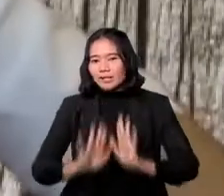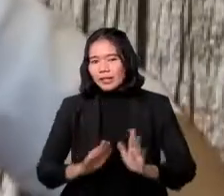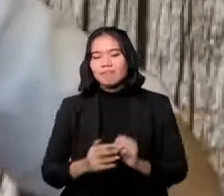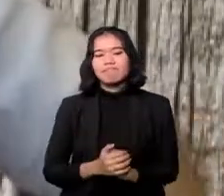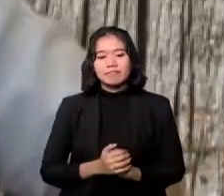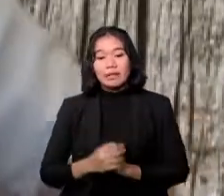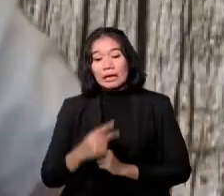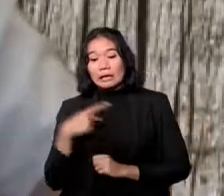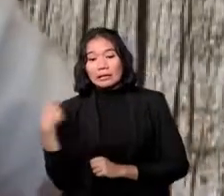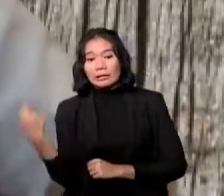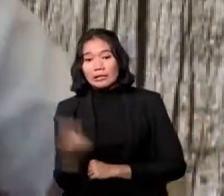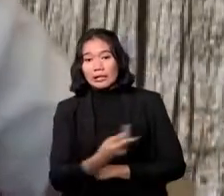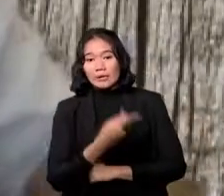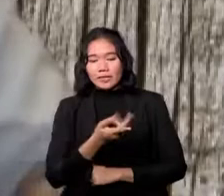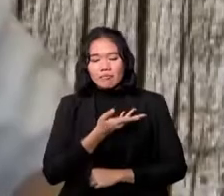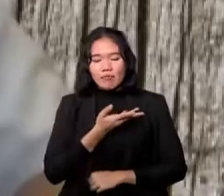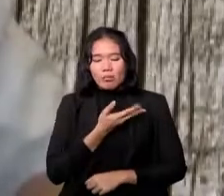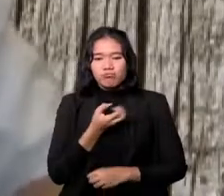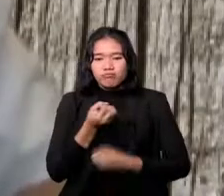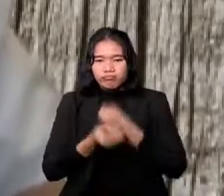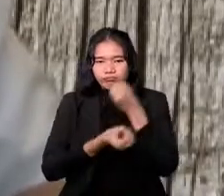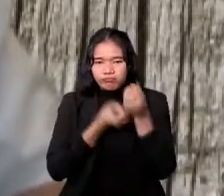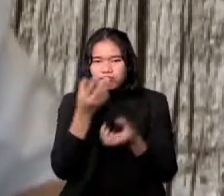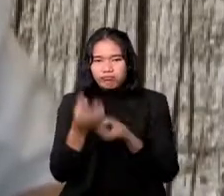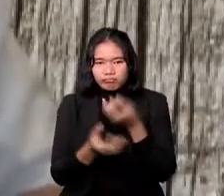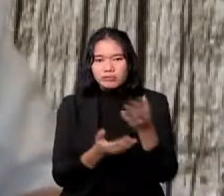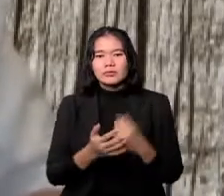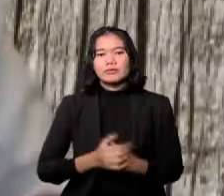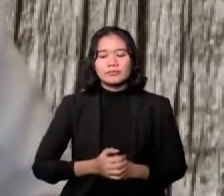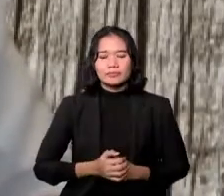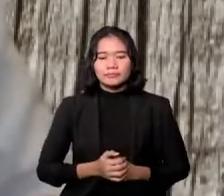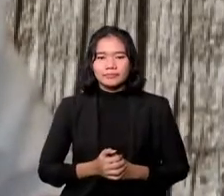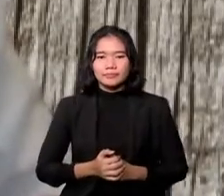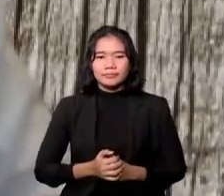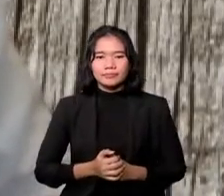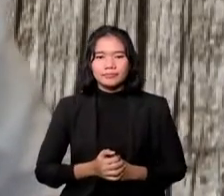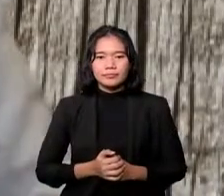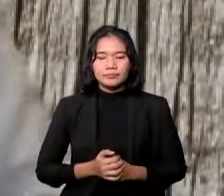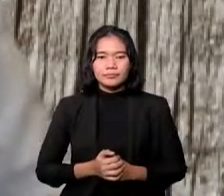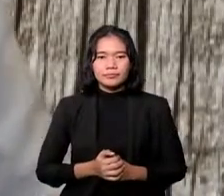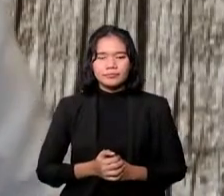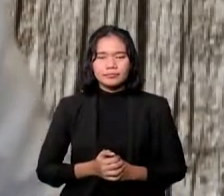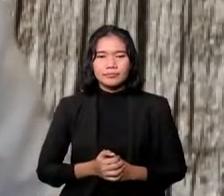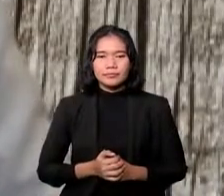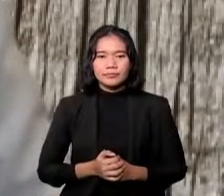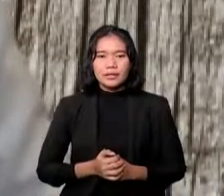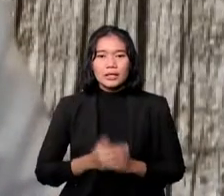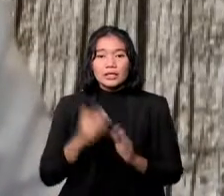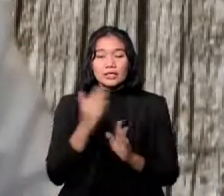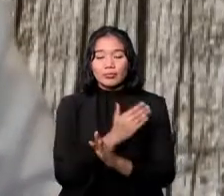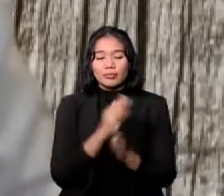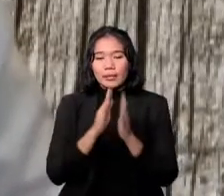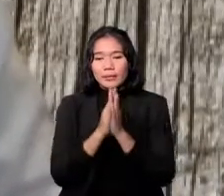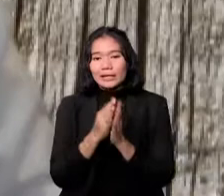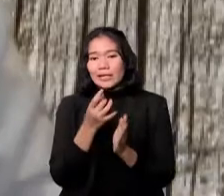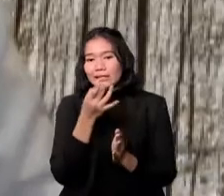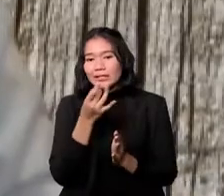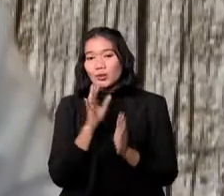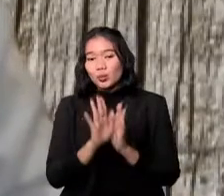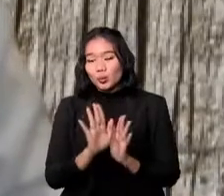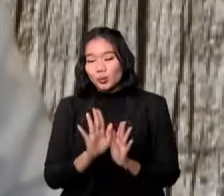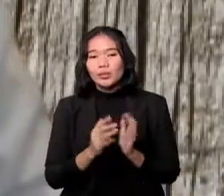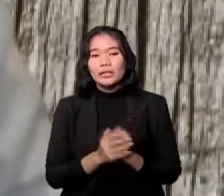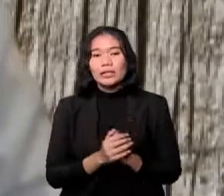perkenankan kami menyampaikan apa yang tadi disampaikan oleh Mbak Kiki ya. Tapi sebelumnya mohon izin Mbak Kiki, saya